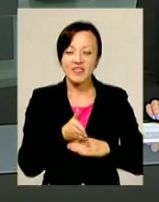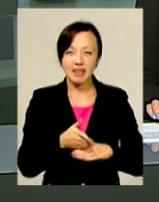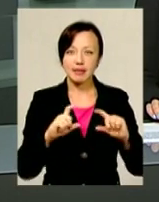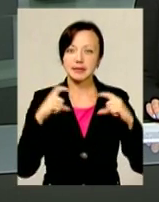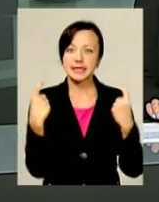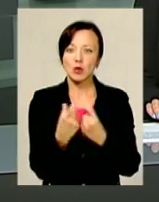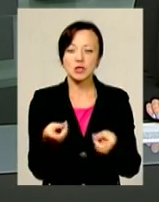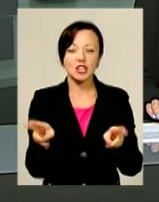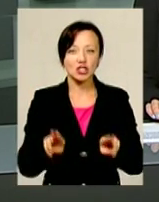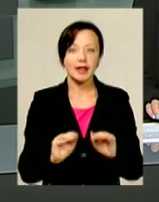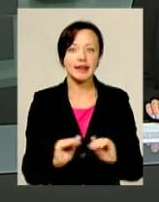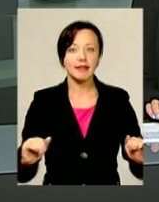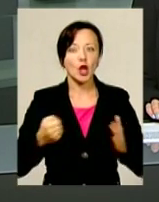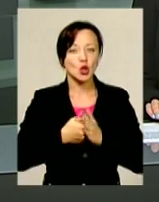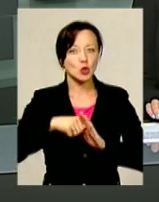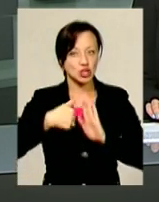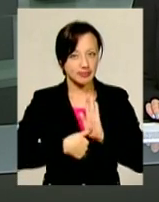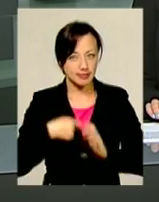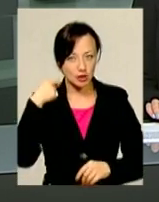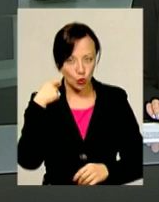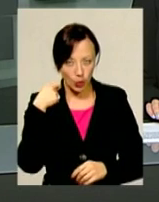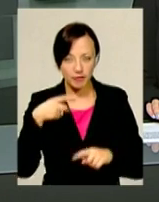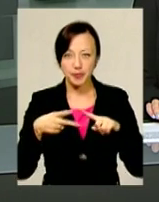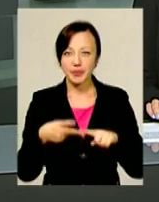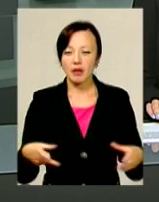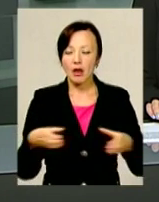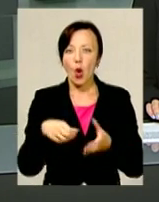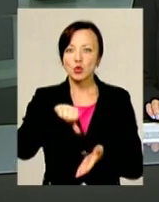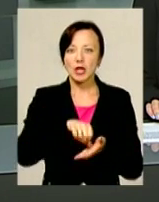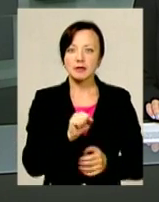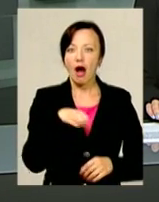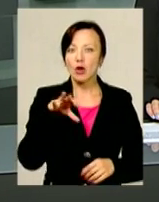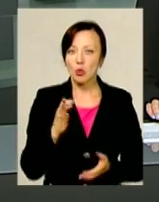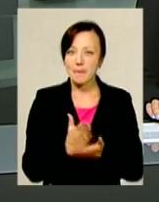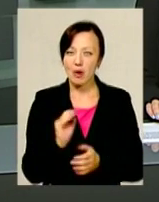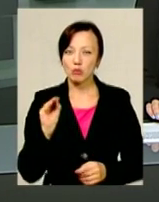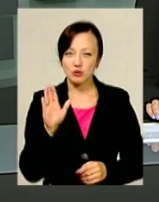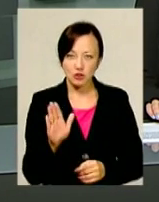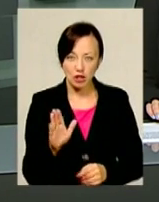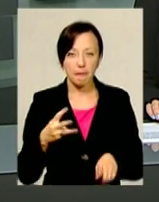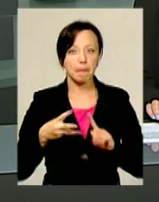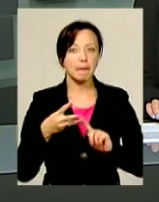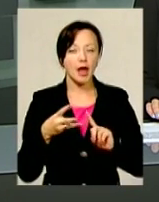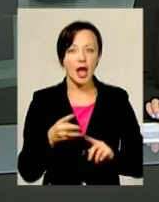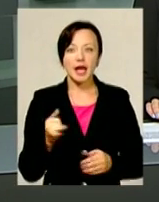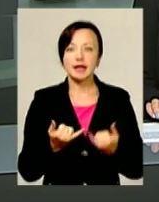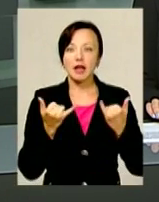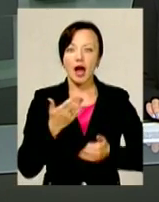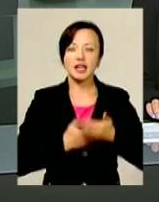стадіон залишається для дітей віком до 16 років, для учасників АТО, які мають відповідне посвідчення, та